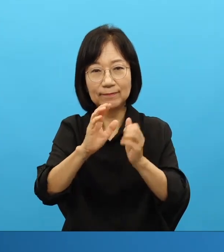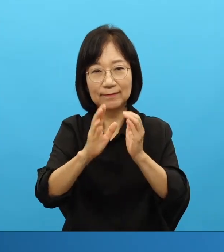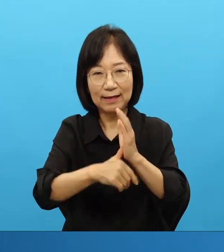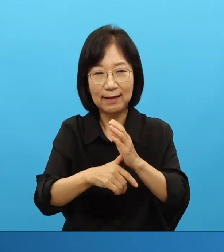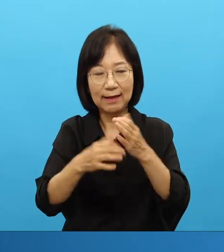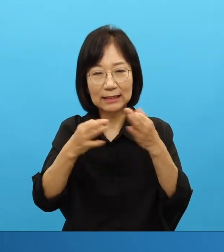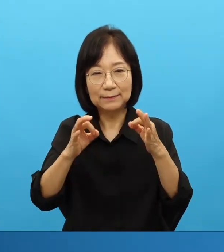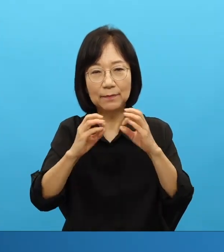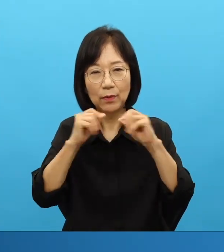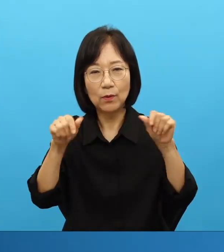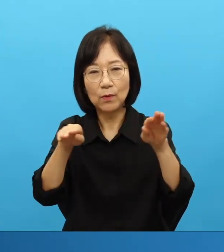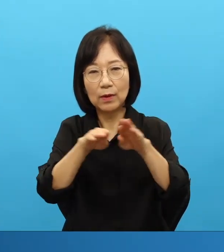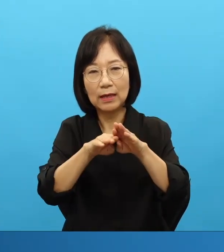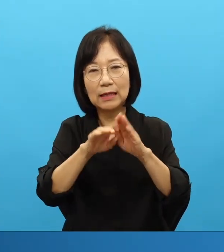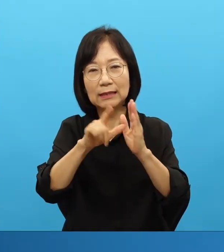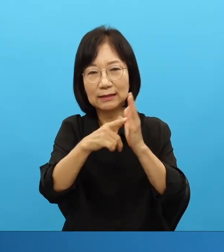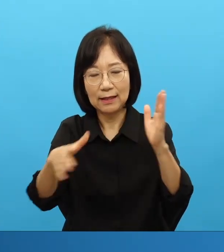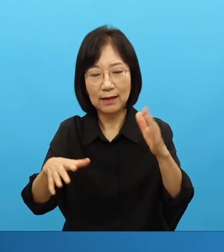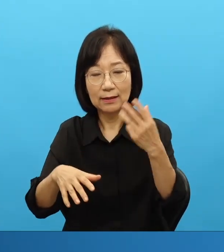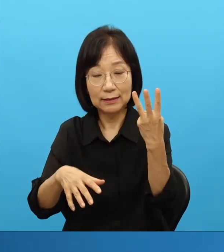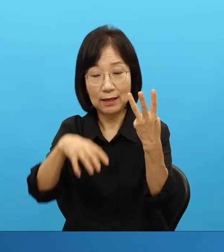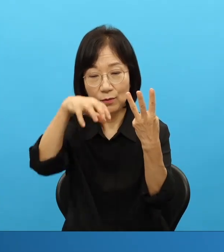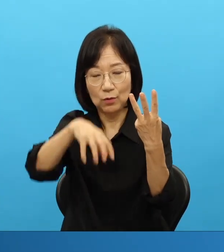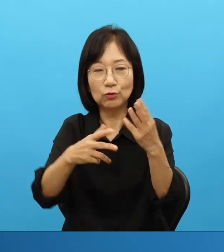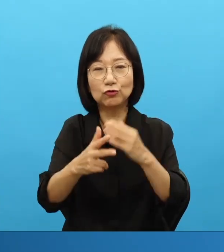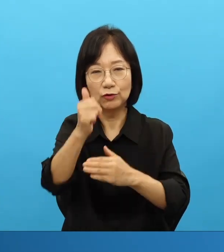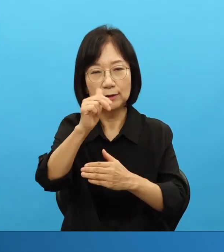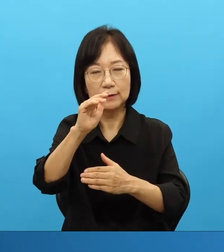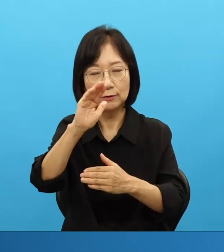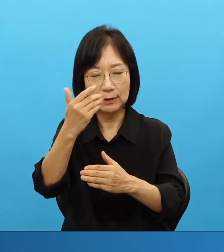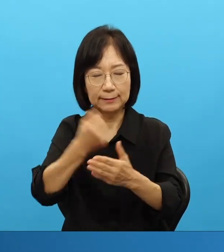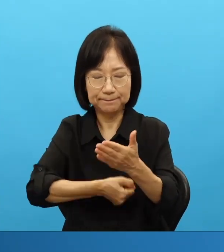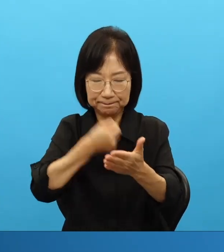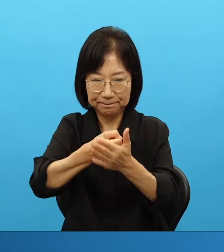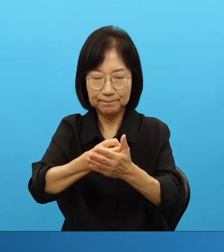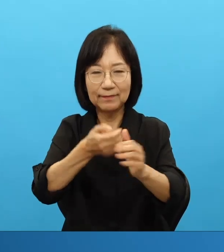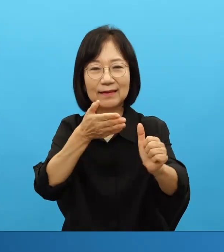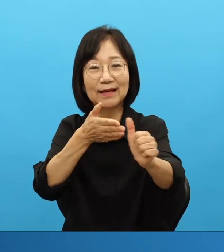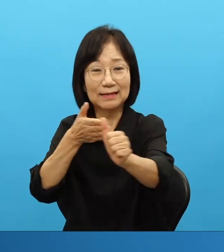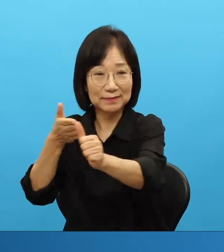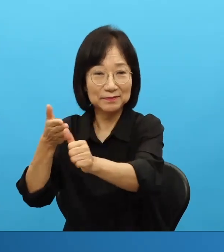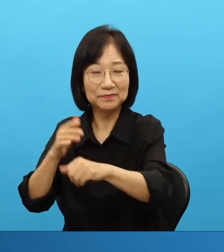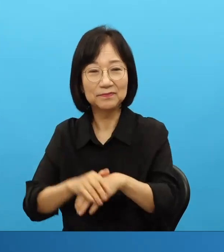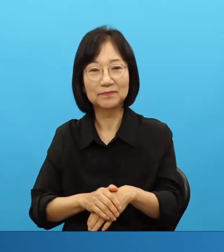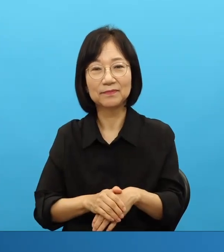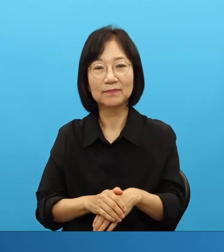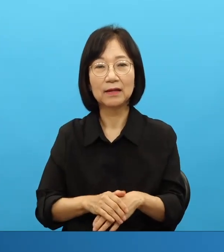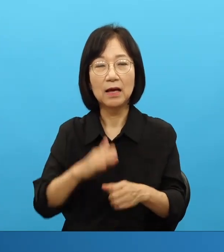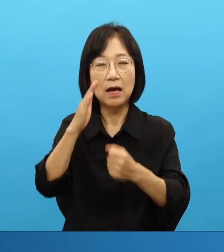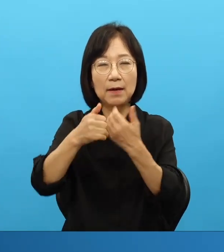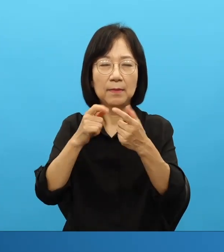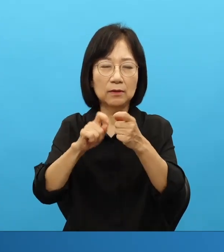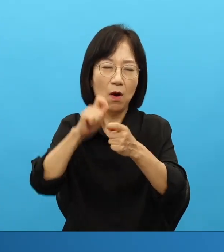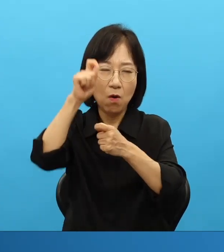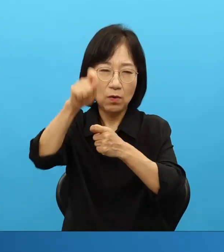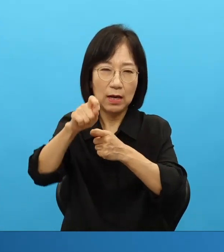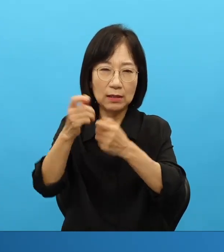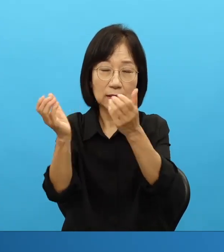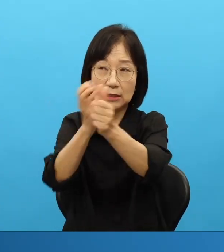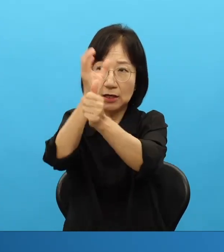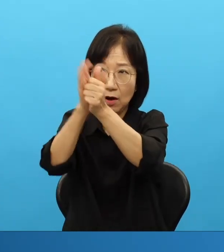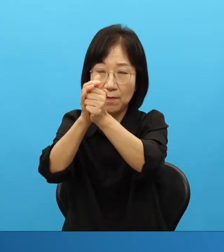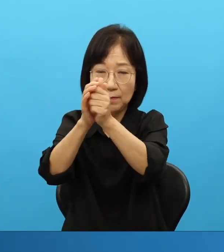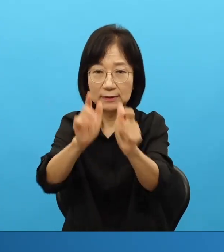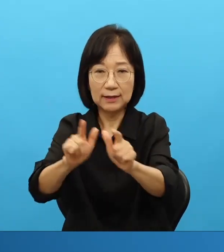되겠다는 결단을 해야 한다고 강조했습니다. 이번 대회에서 류광수 목사는 하나님의 영원한 기업, 살아가는